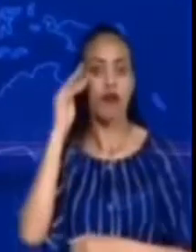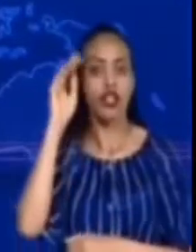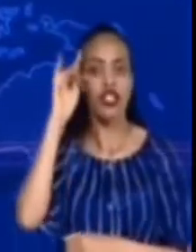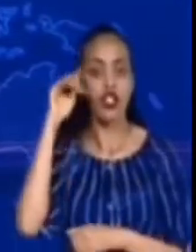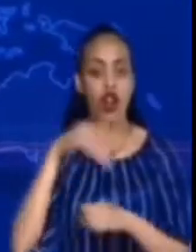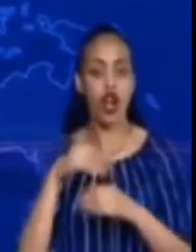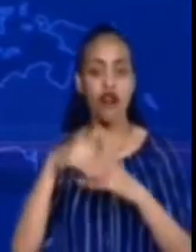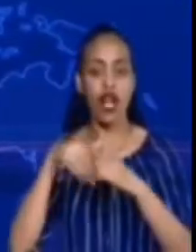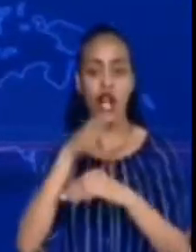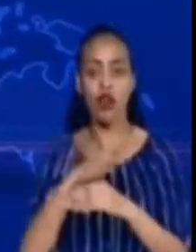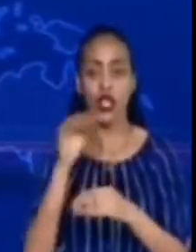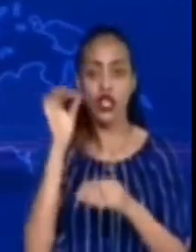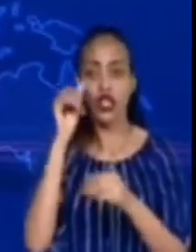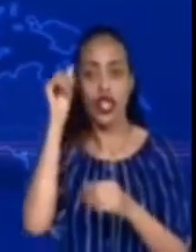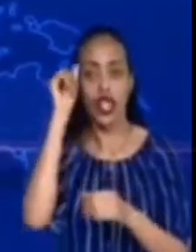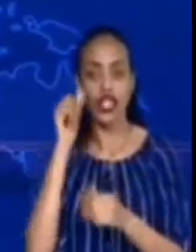እያረገ